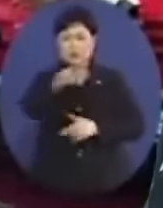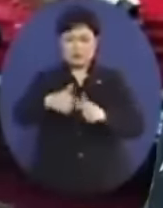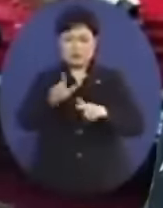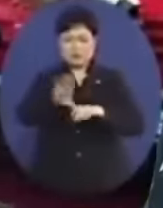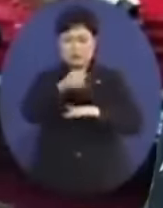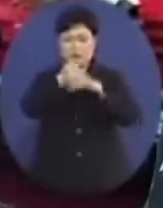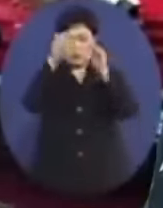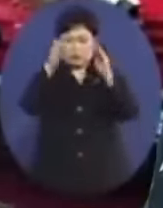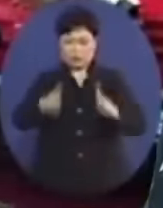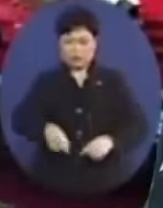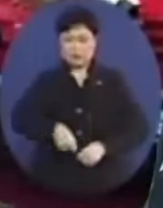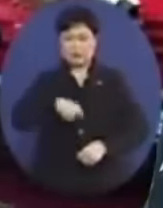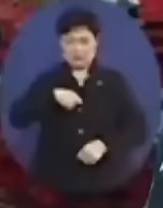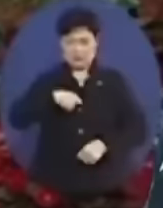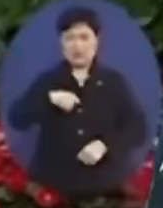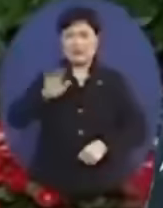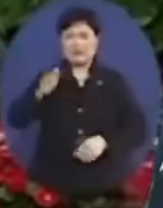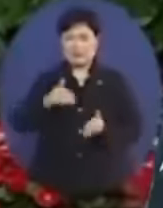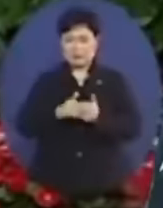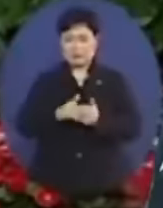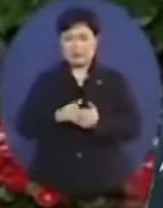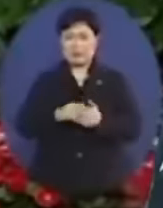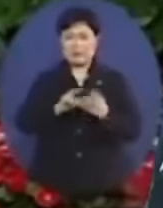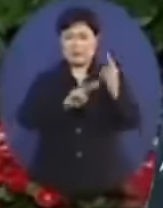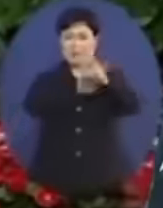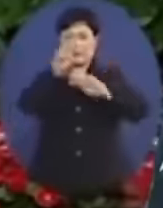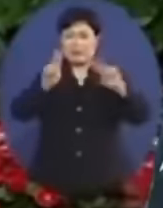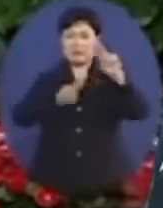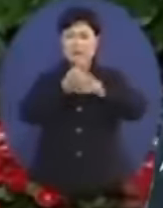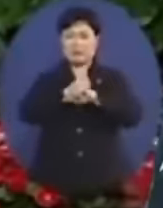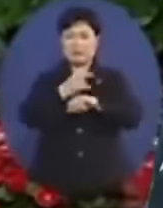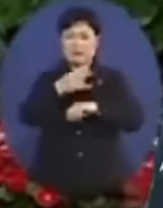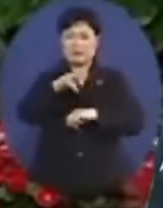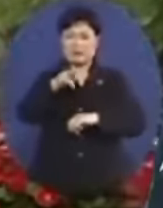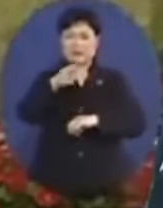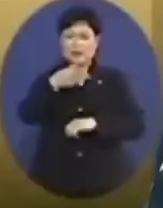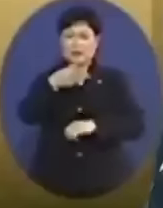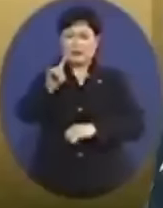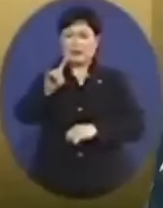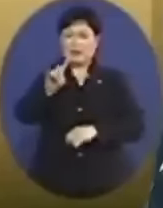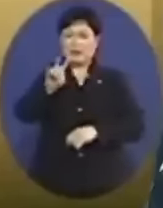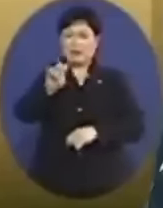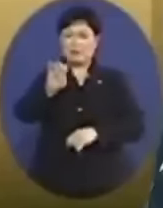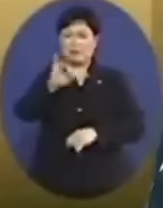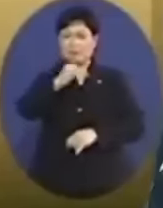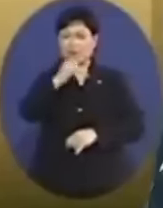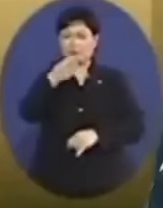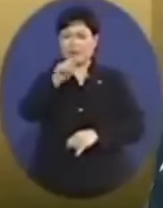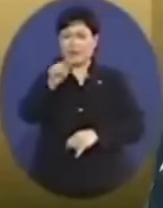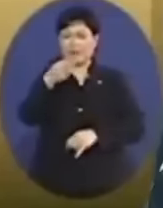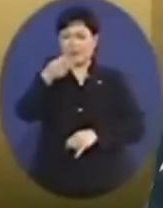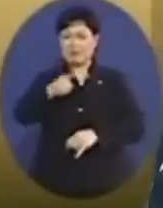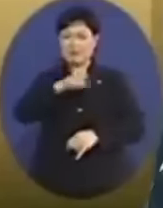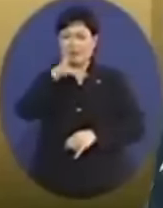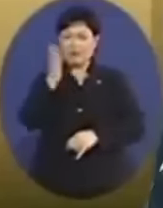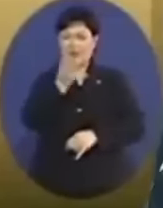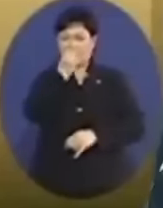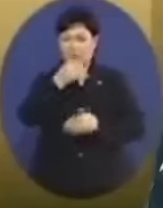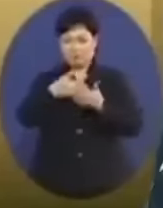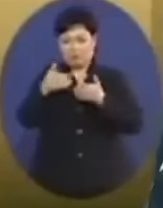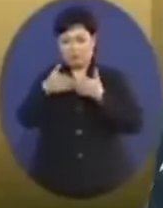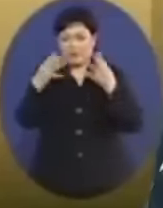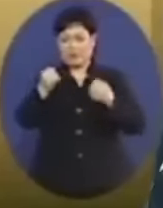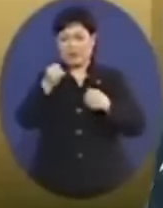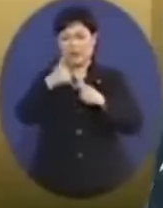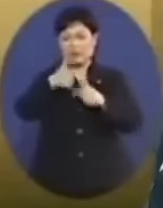통해서 의가 되는 것입니다 네덜란드 유명한 화가 한테는 승화를 많이 그렸습니다 그 가운데 예수님께서 십에